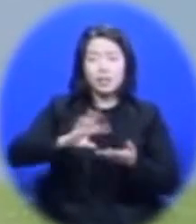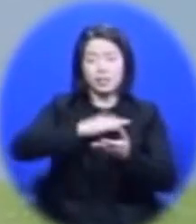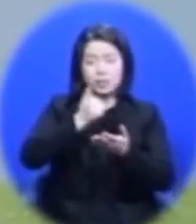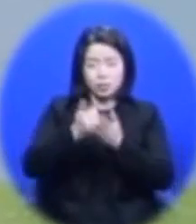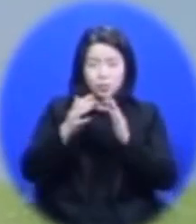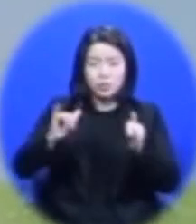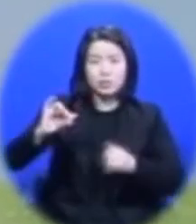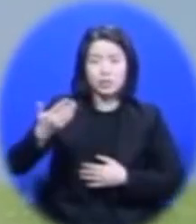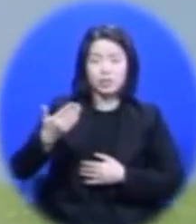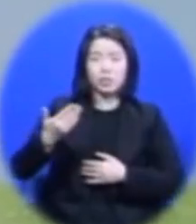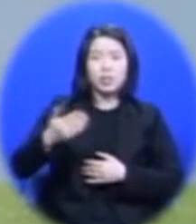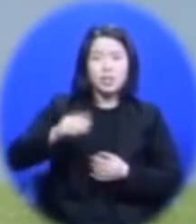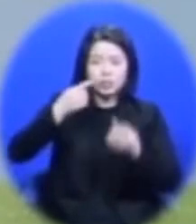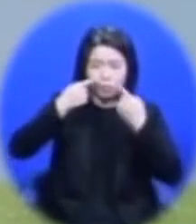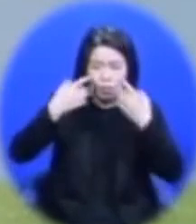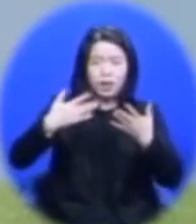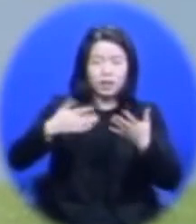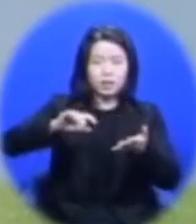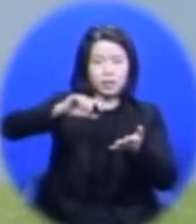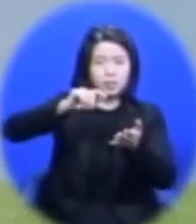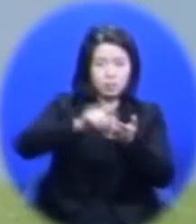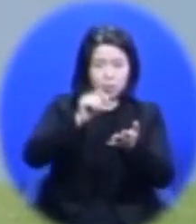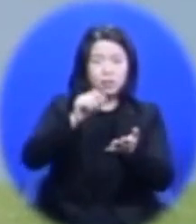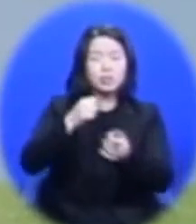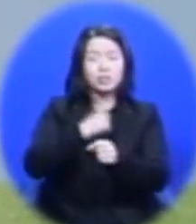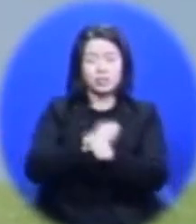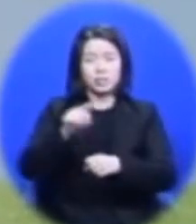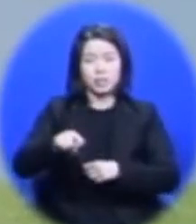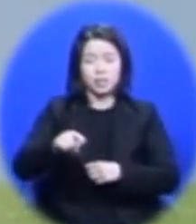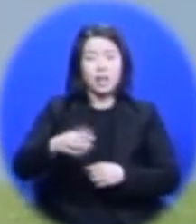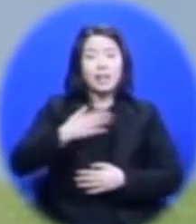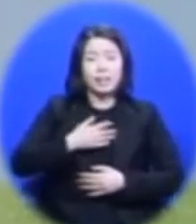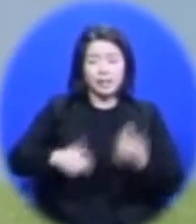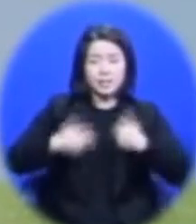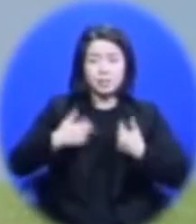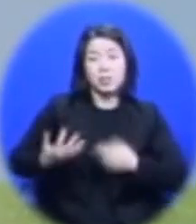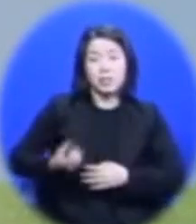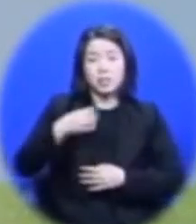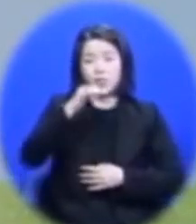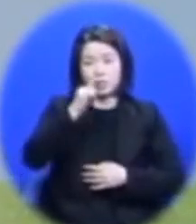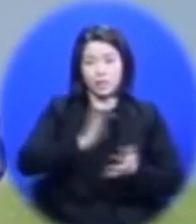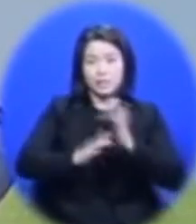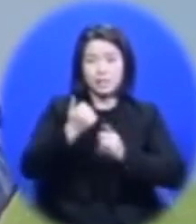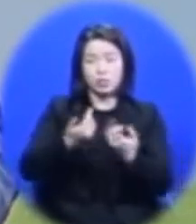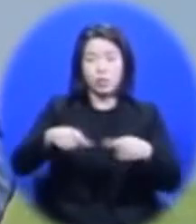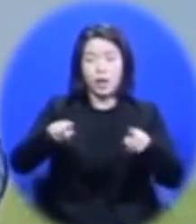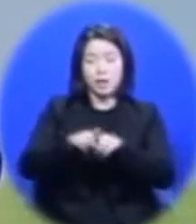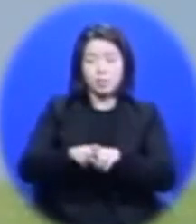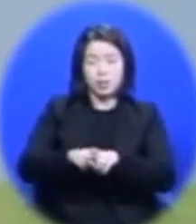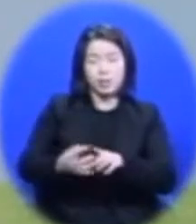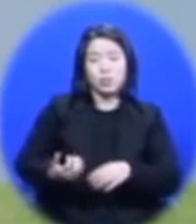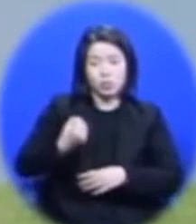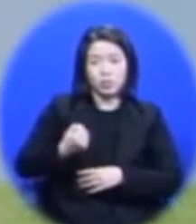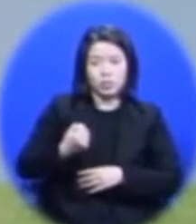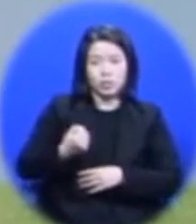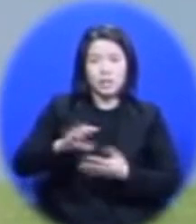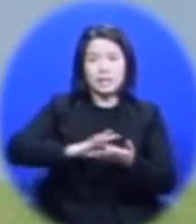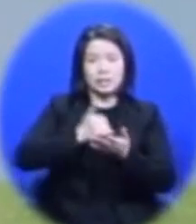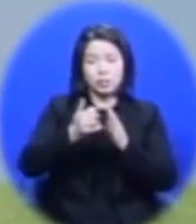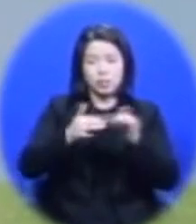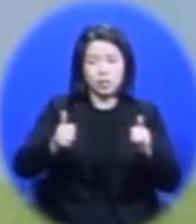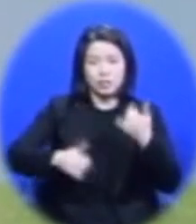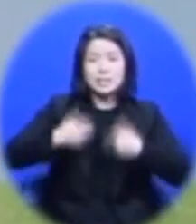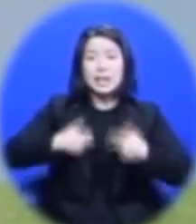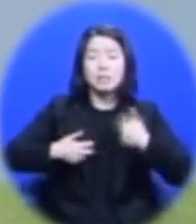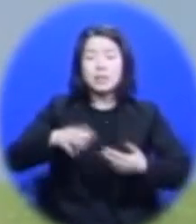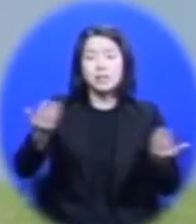정확히 꼬집은 것이다. 나는 재미를 누리고 있다. 예수와 함께하는 재미를, 그리스도인이 되는 것은 재미있는 일이다.